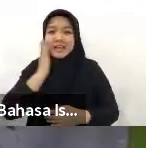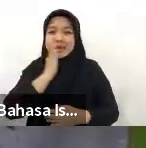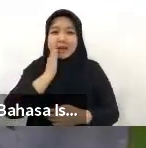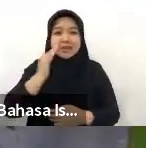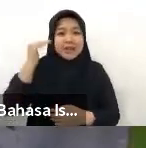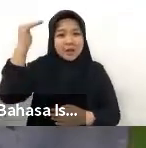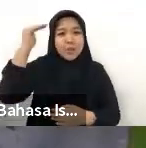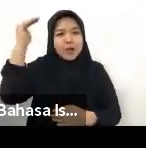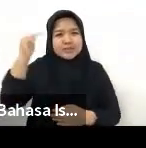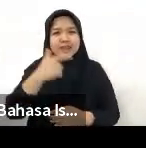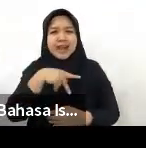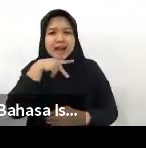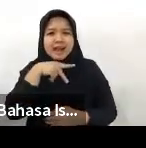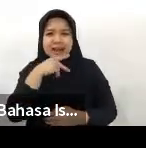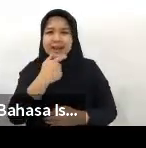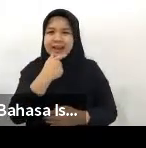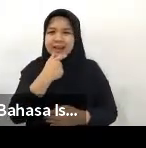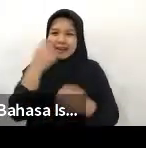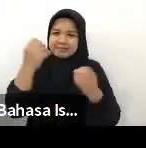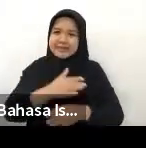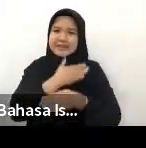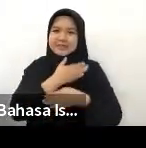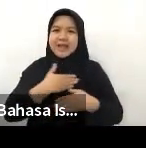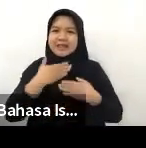dewasa, bahkan kakek nenek pun juga menikmati musik.